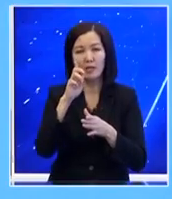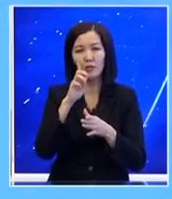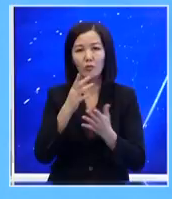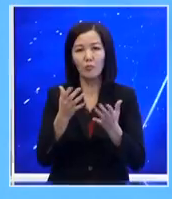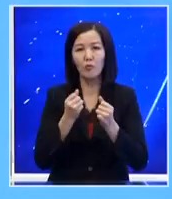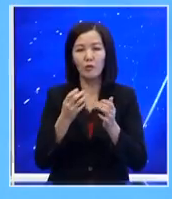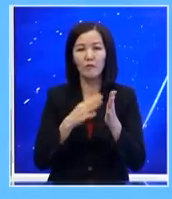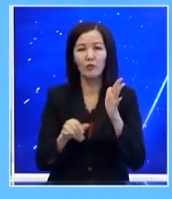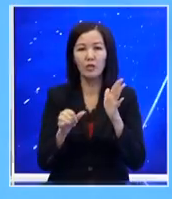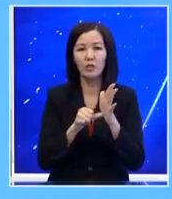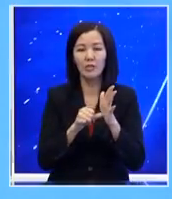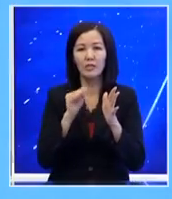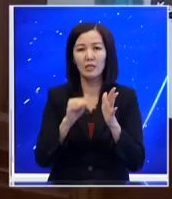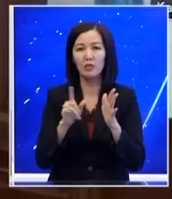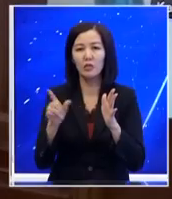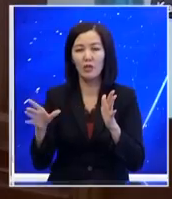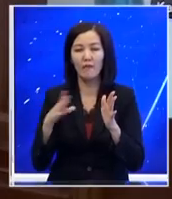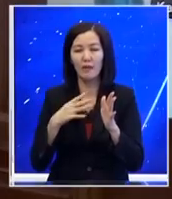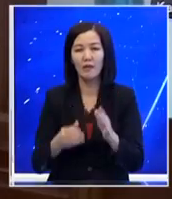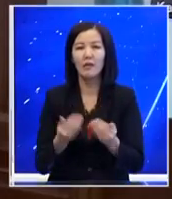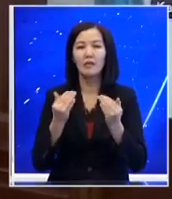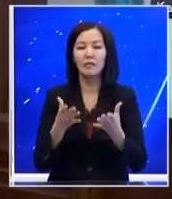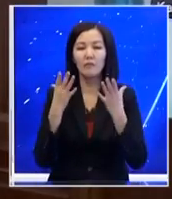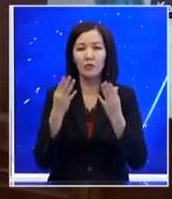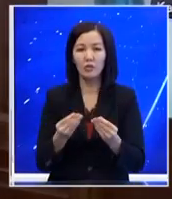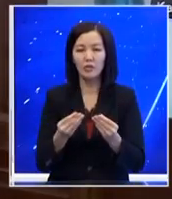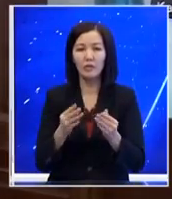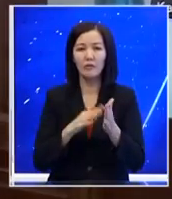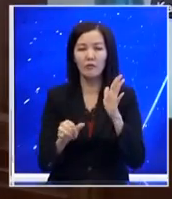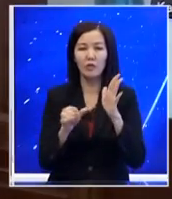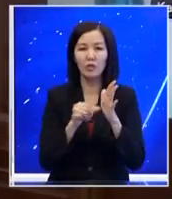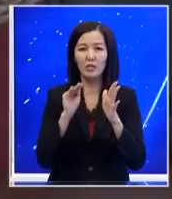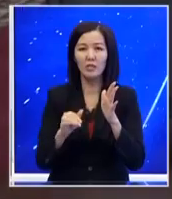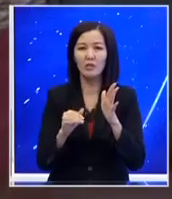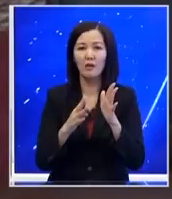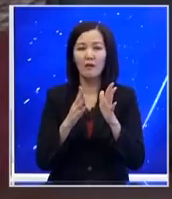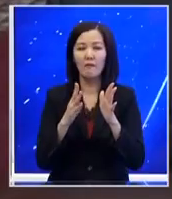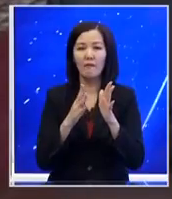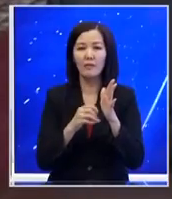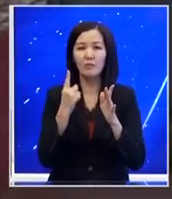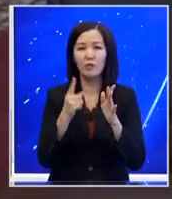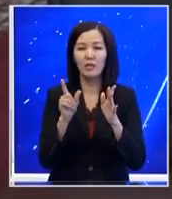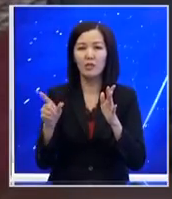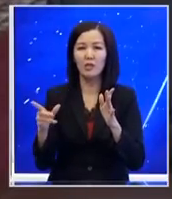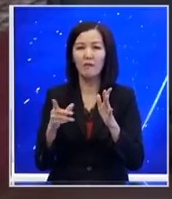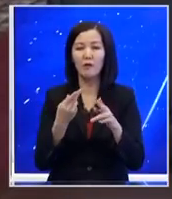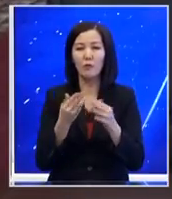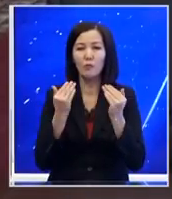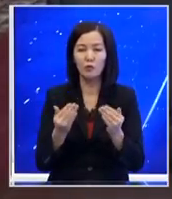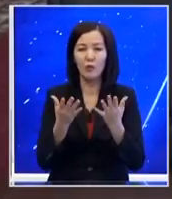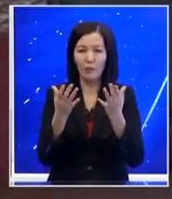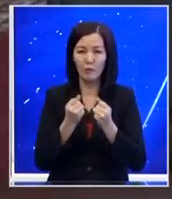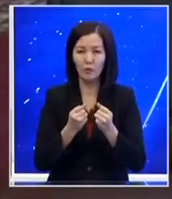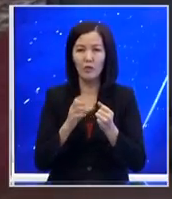более 96 тысяч человек. У нас на сегодняшний день 96 801 человек уже